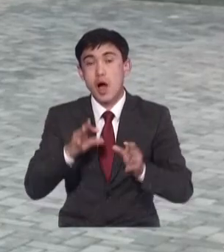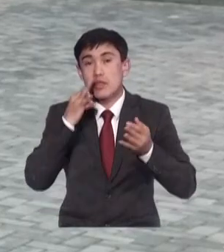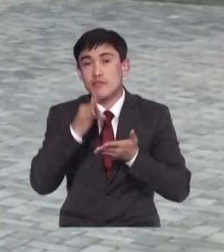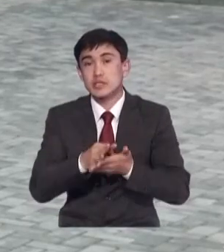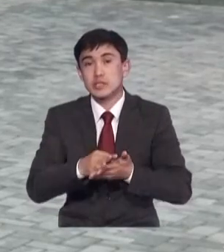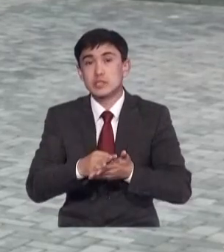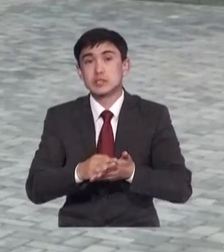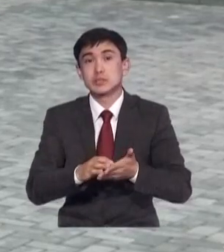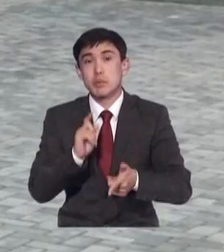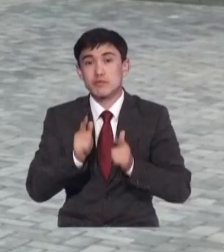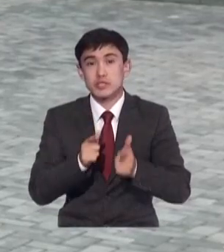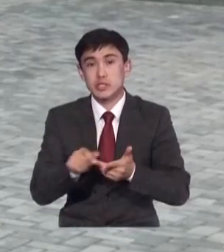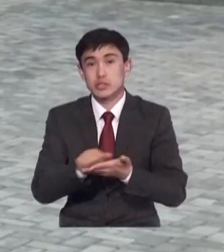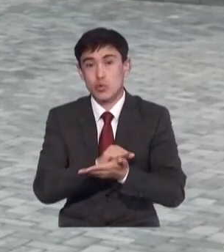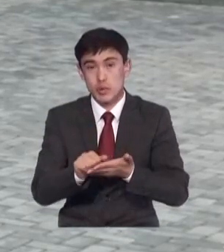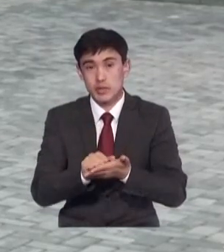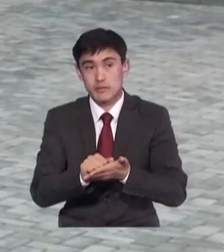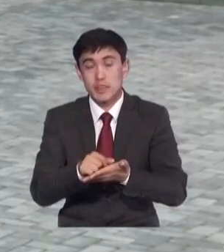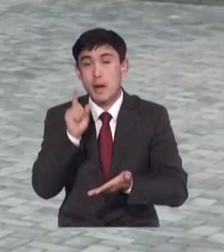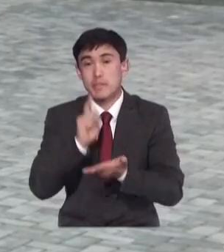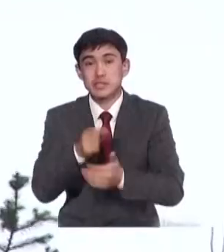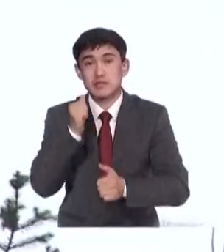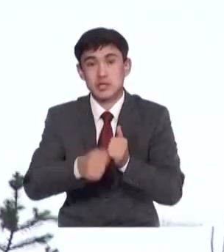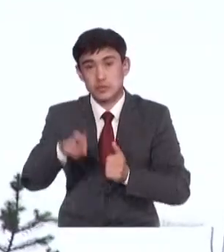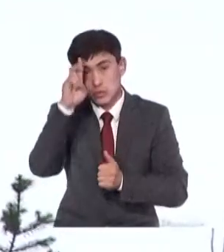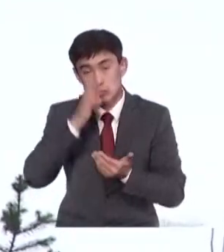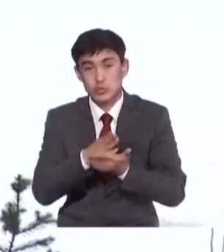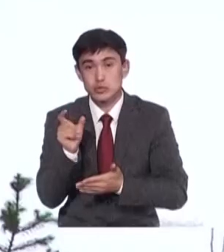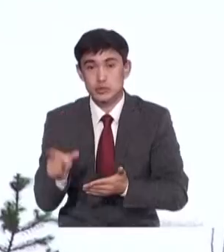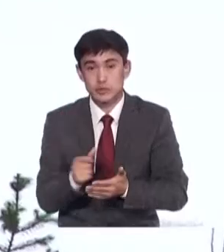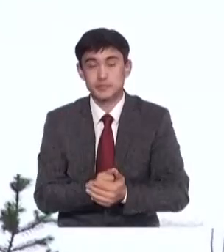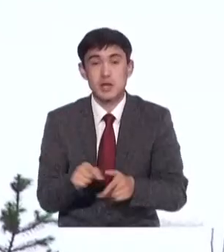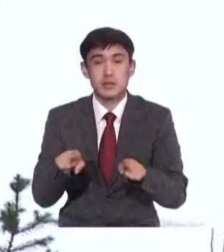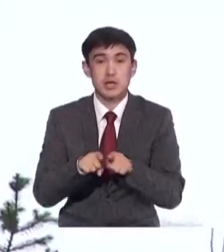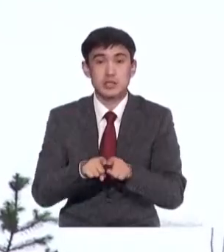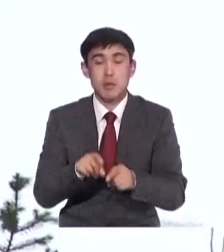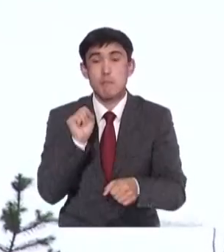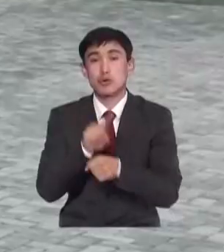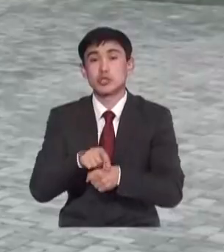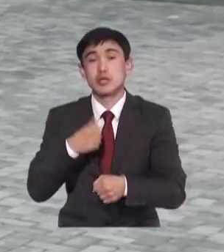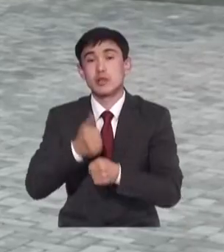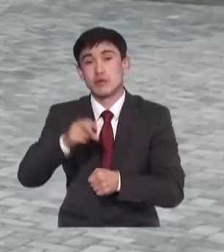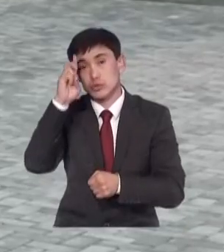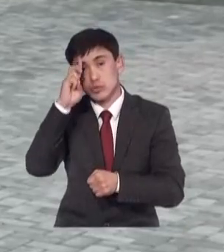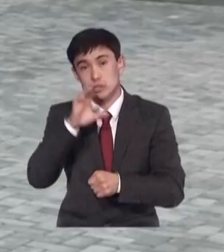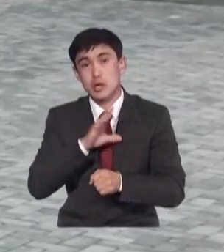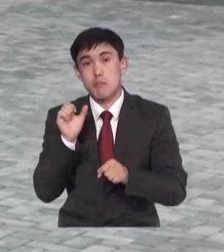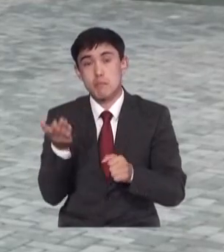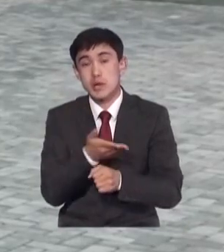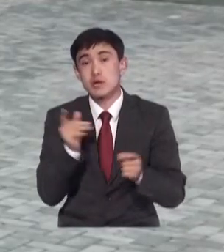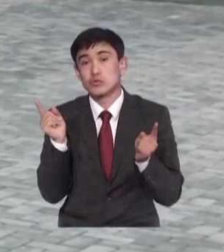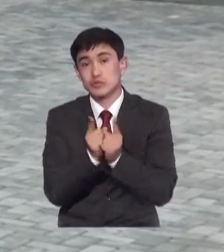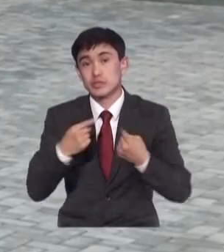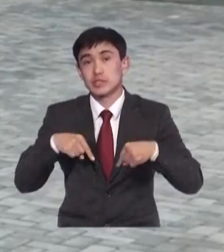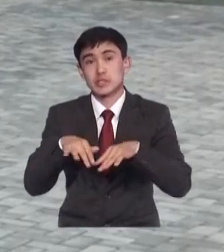с приложением подтверждающих документов. Это обязанность каждого государственного служащего. Также в рамках поручения главы государства мы устраиваем встречи